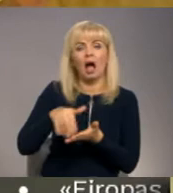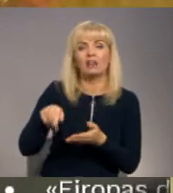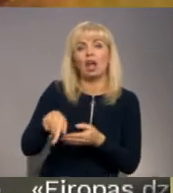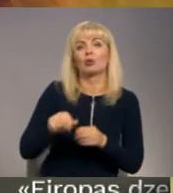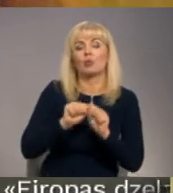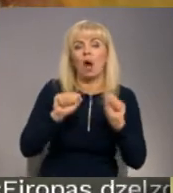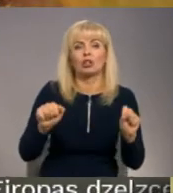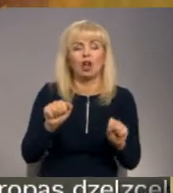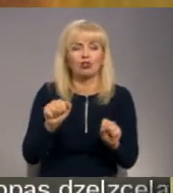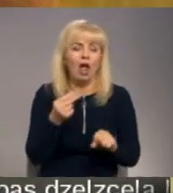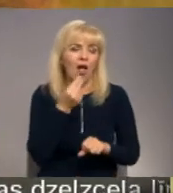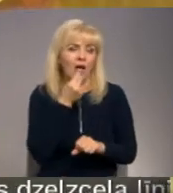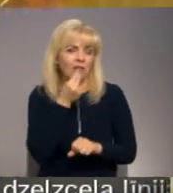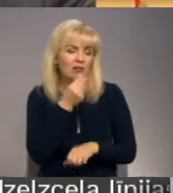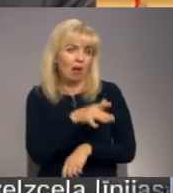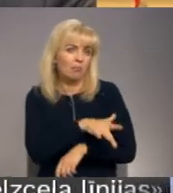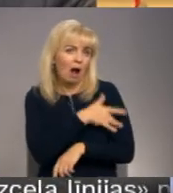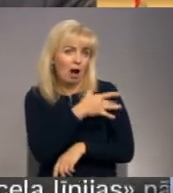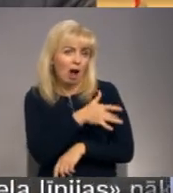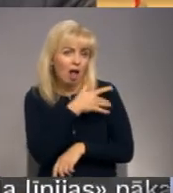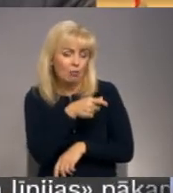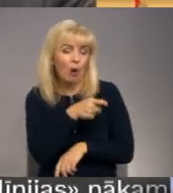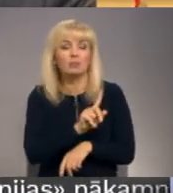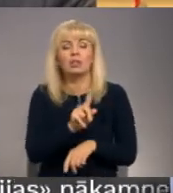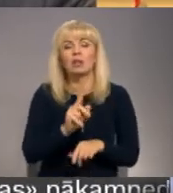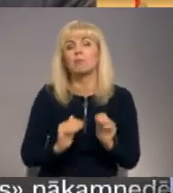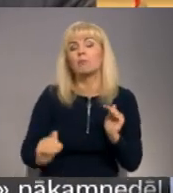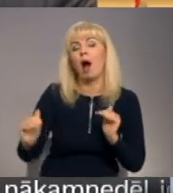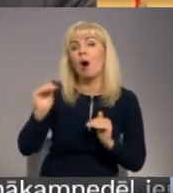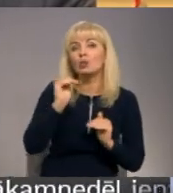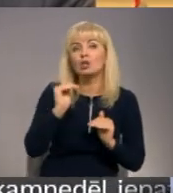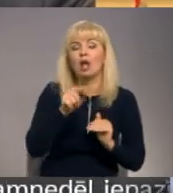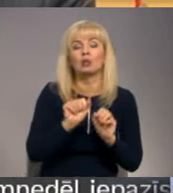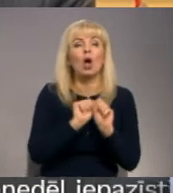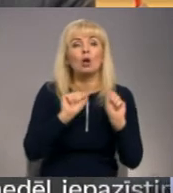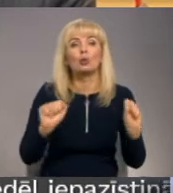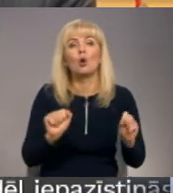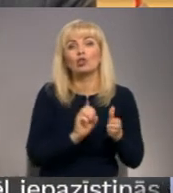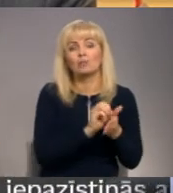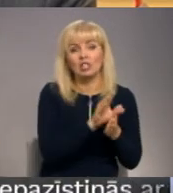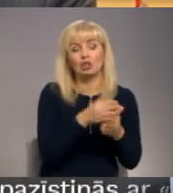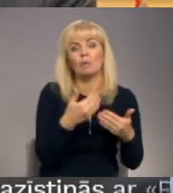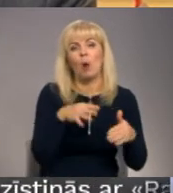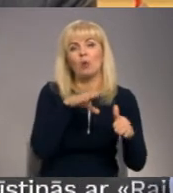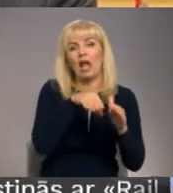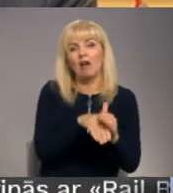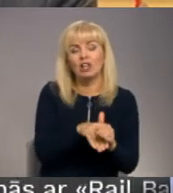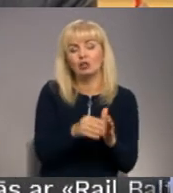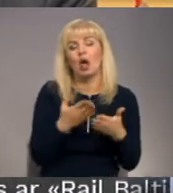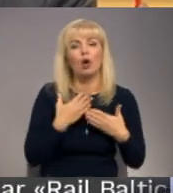nodrošināt ēdināšanas pakalpojumus. Šeit ir ļoti paaugstināta drošības sistēma ieviesta, kas